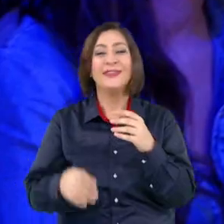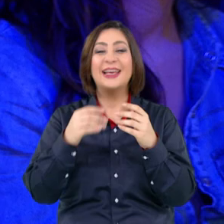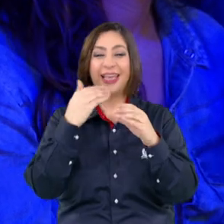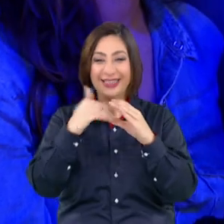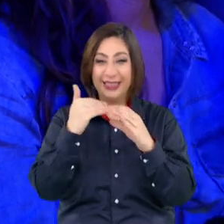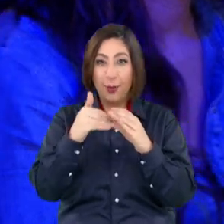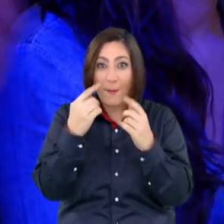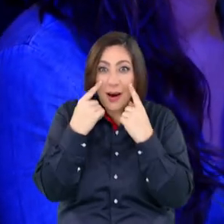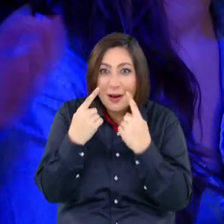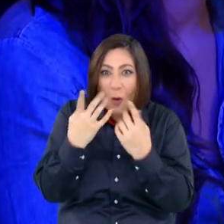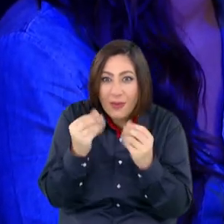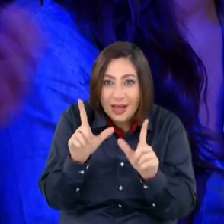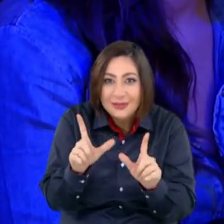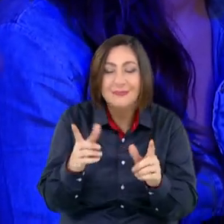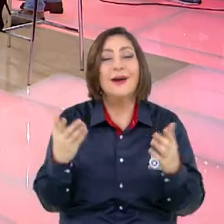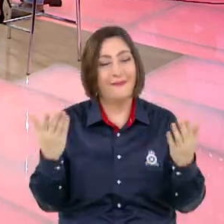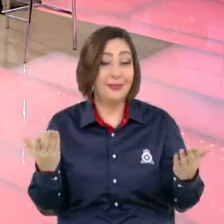ben. Tabii.